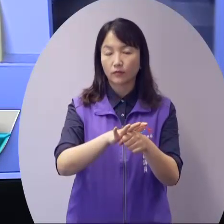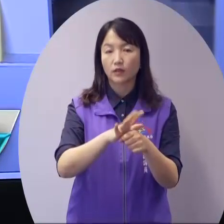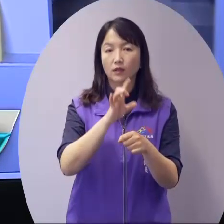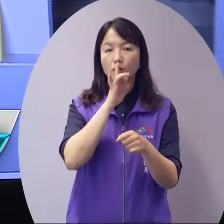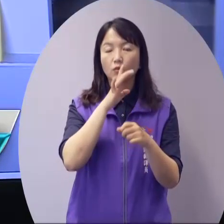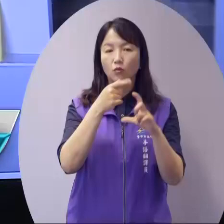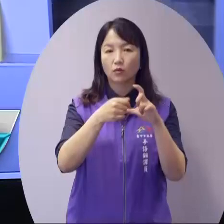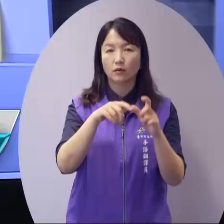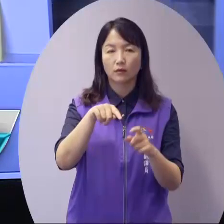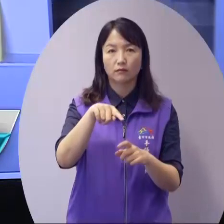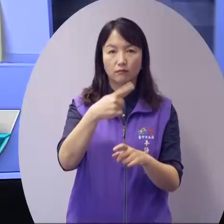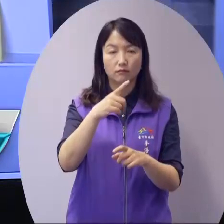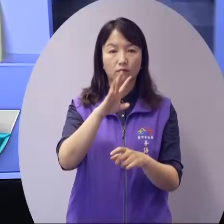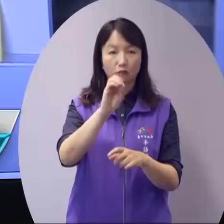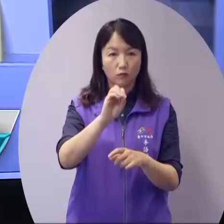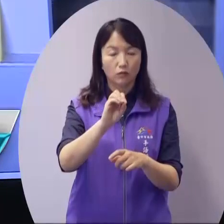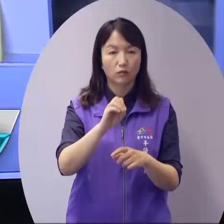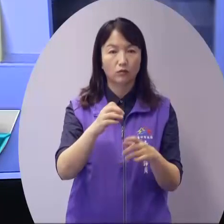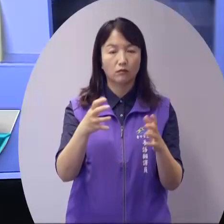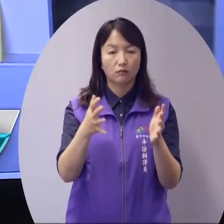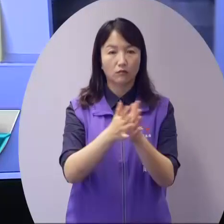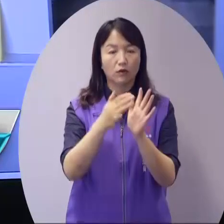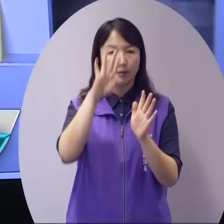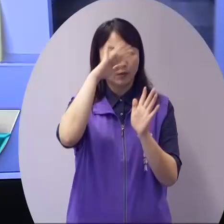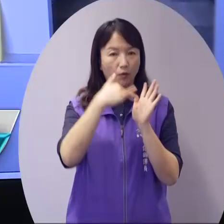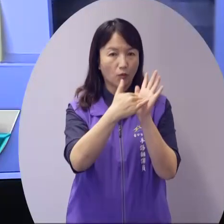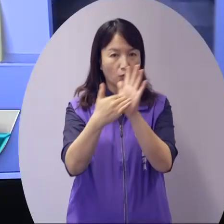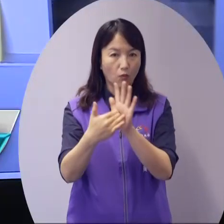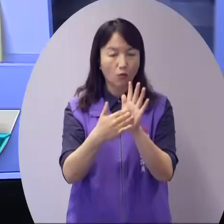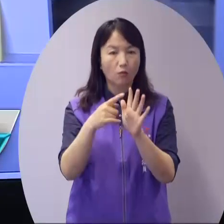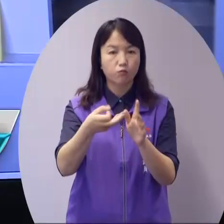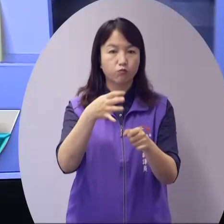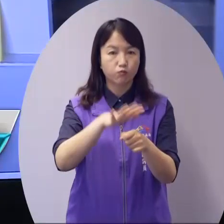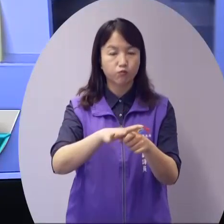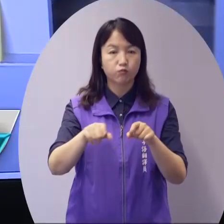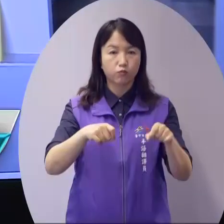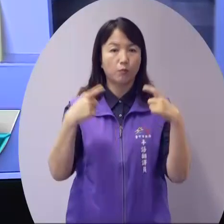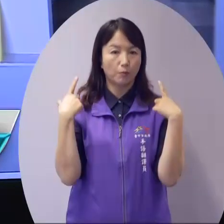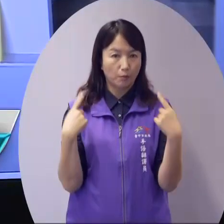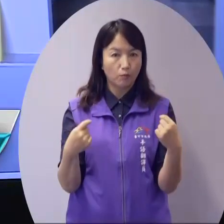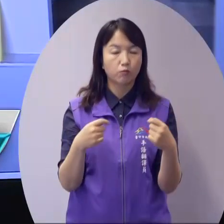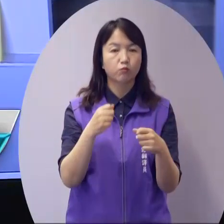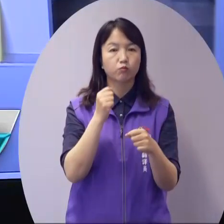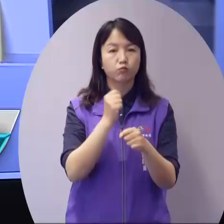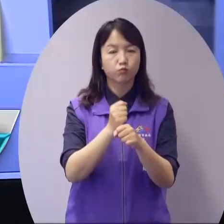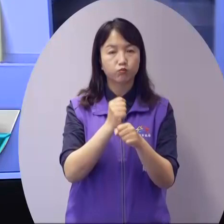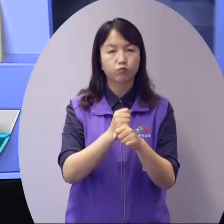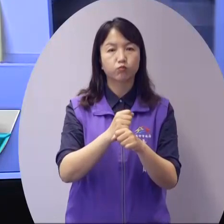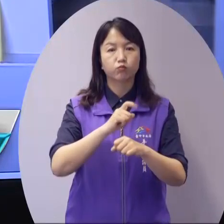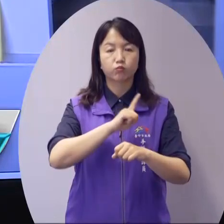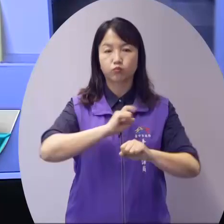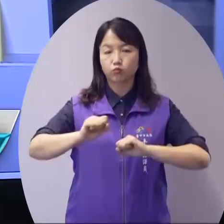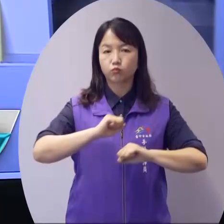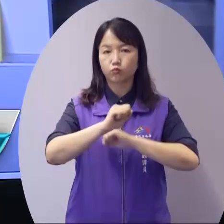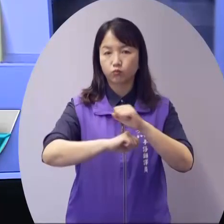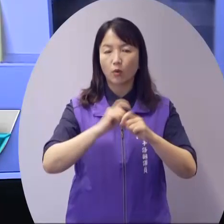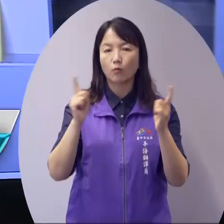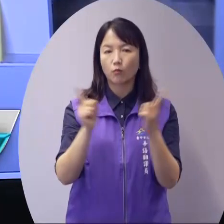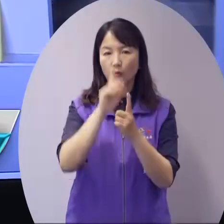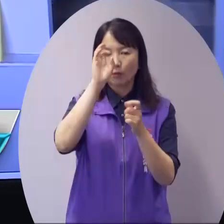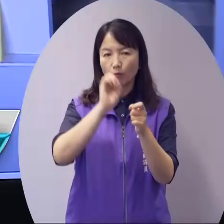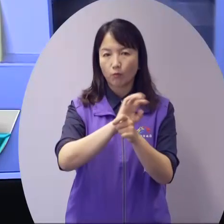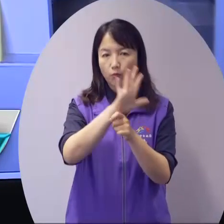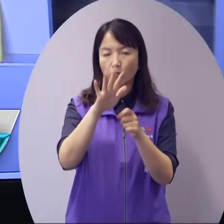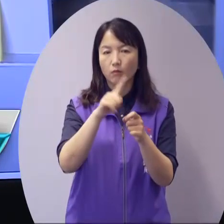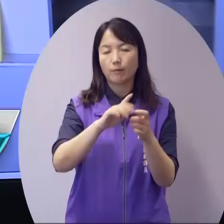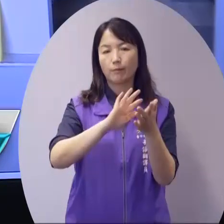中区议会100万，因为对疫情防疫的措施的相关补贴，原来是办的相关的促销活动，啊，因为疫情呢，促销